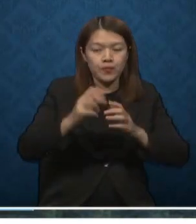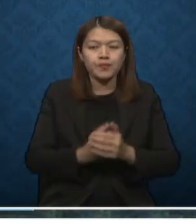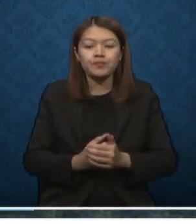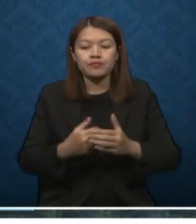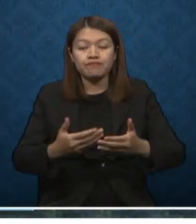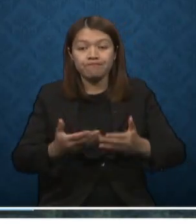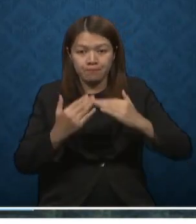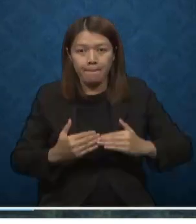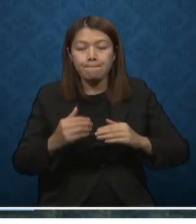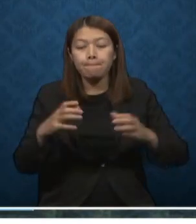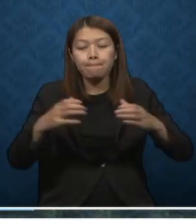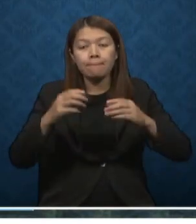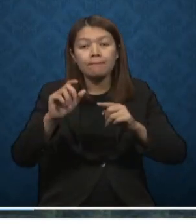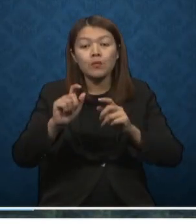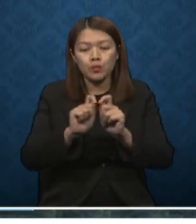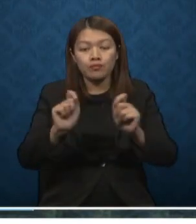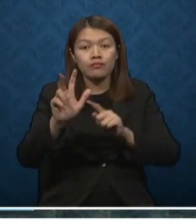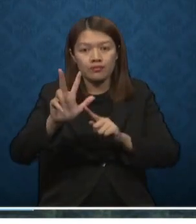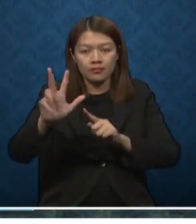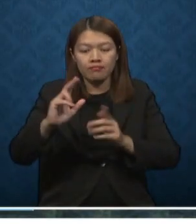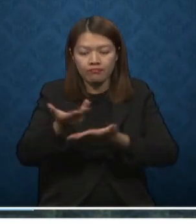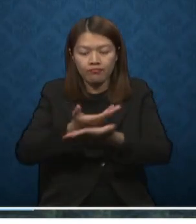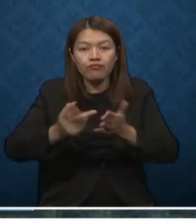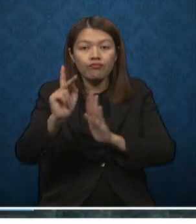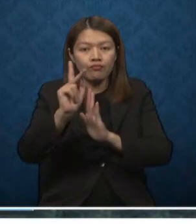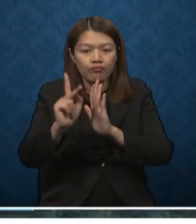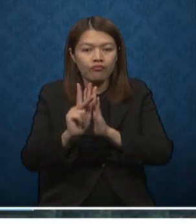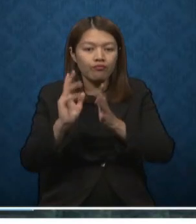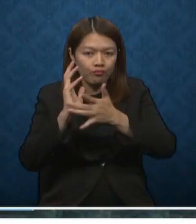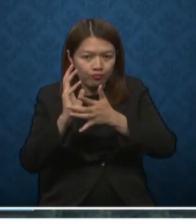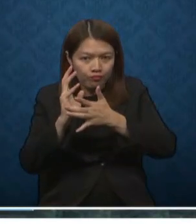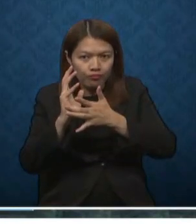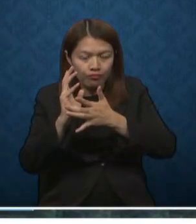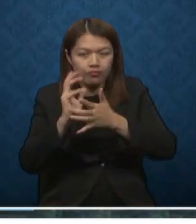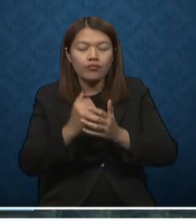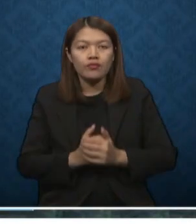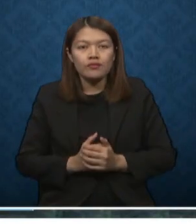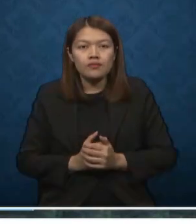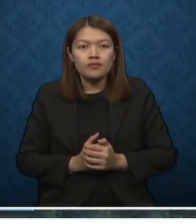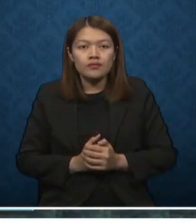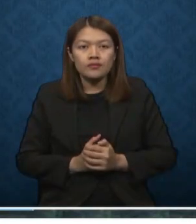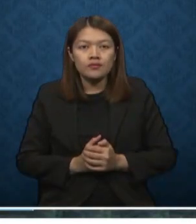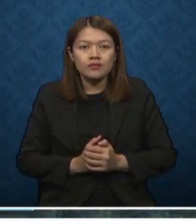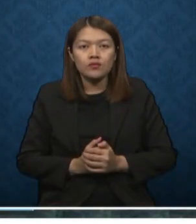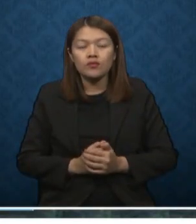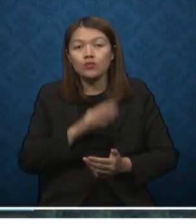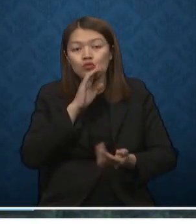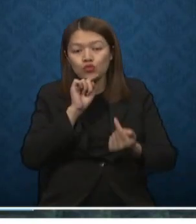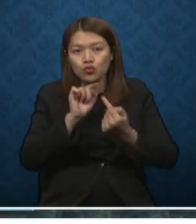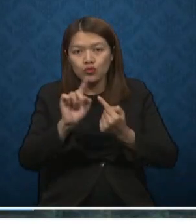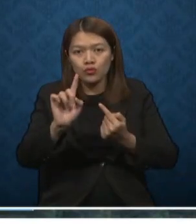3ก็เป็นเรื่องของการพิจารณากฎหมายที่เกี่ยวข้องกับการเทคโนโลยีสารสนเทศนะครับซึ่งจากการ